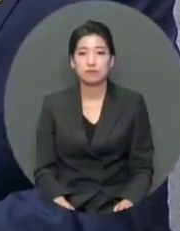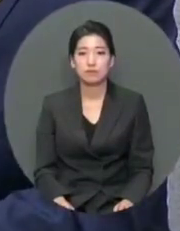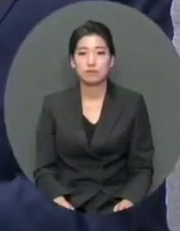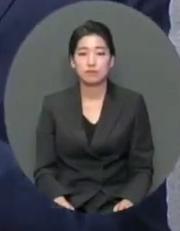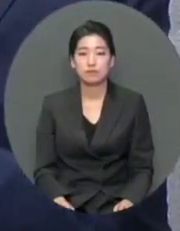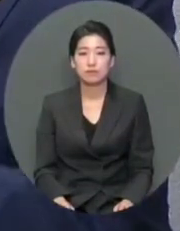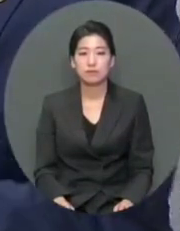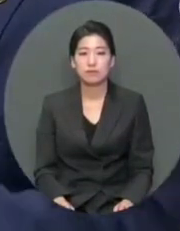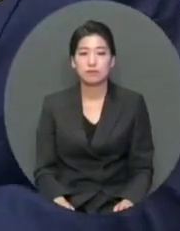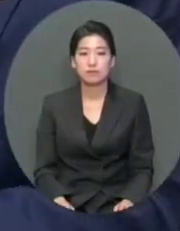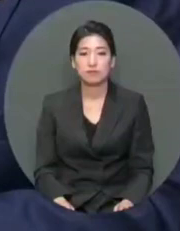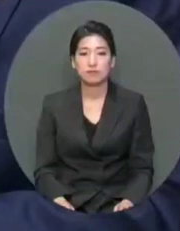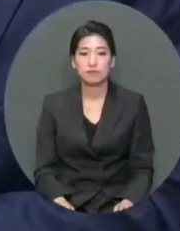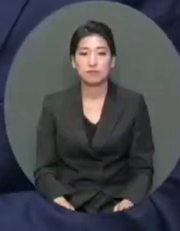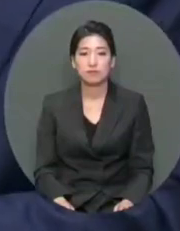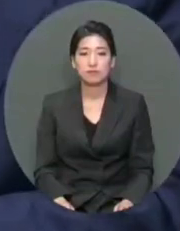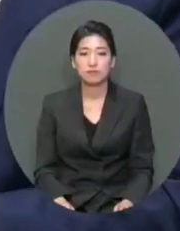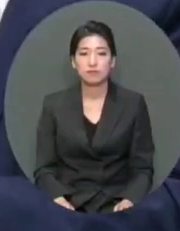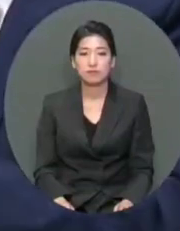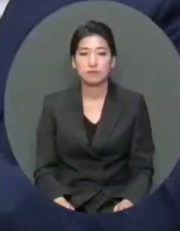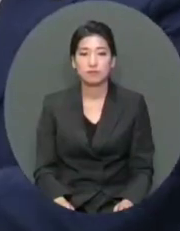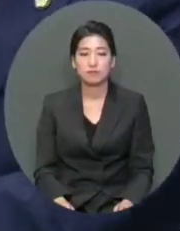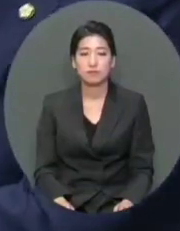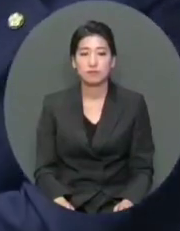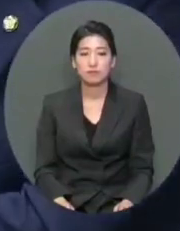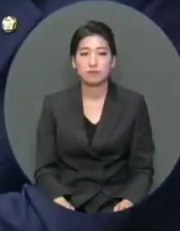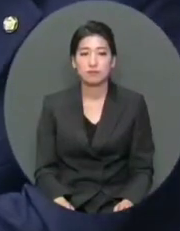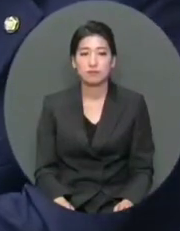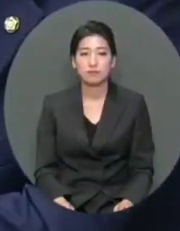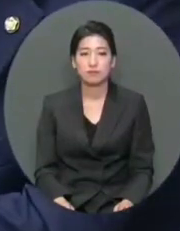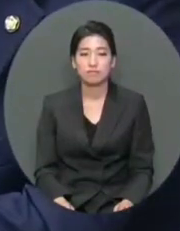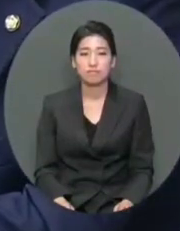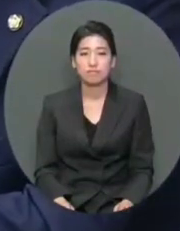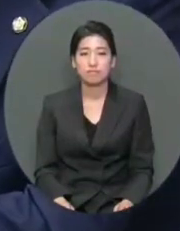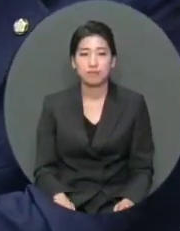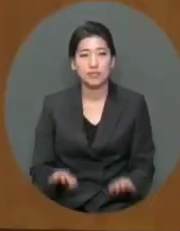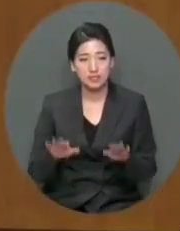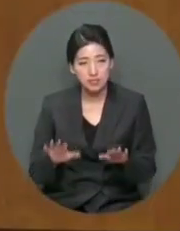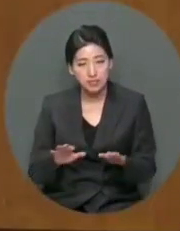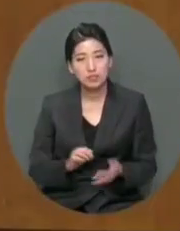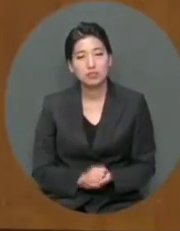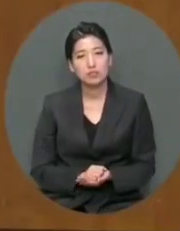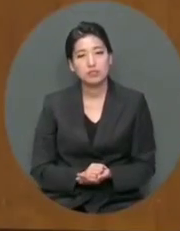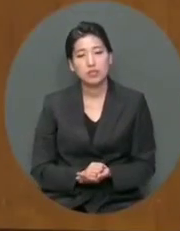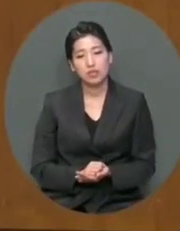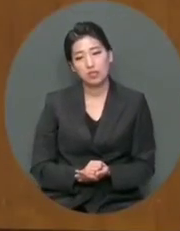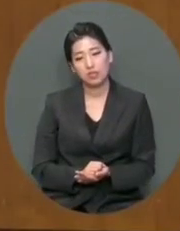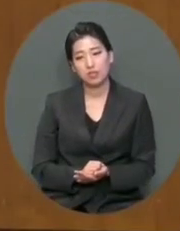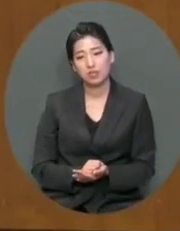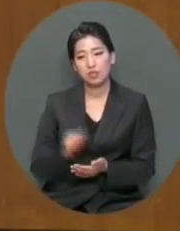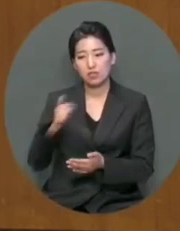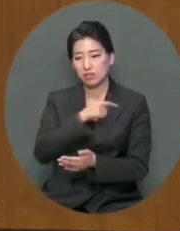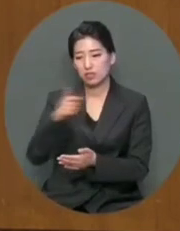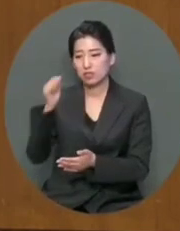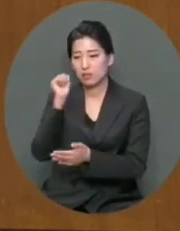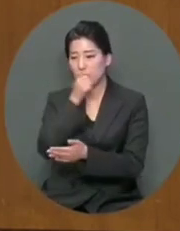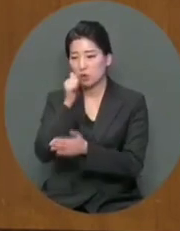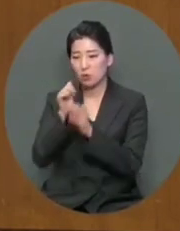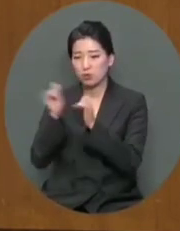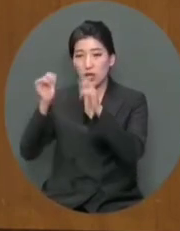있으면 말씀해 주시면 다양한 방식으로 지금 제도적인 장치를 마련하고